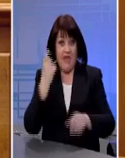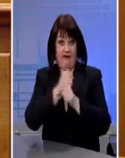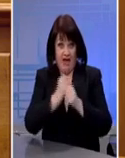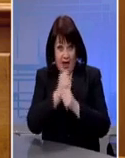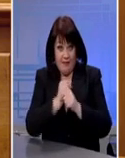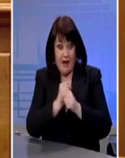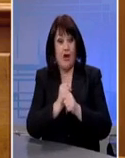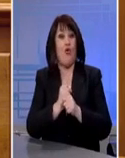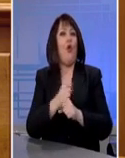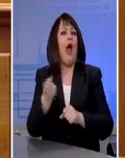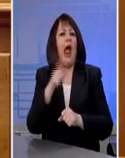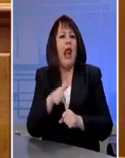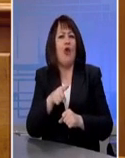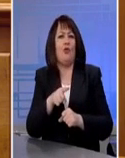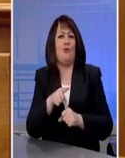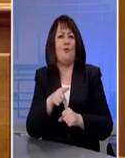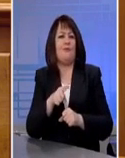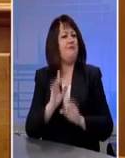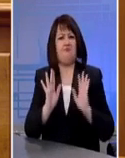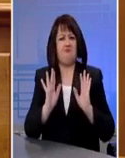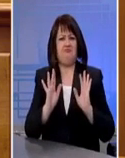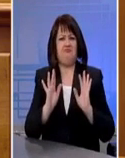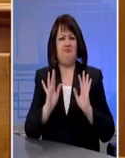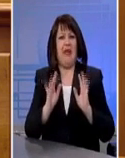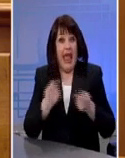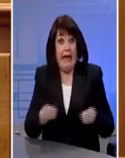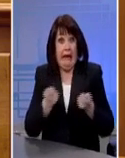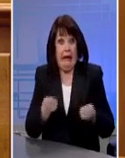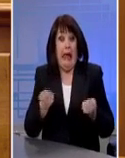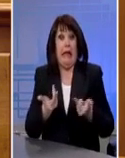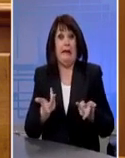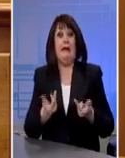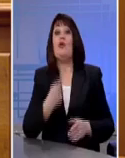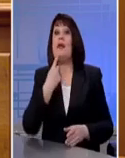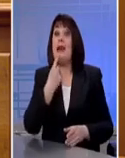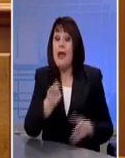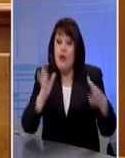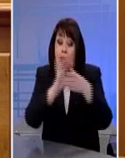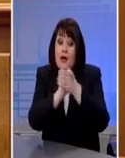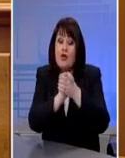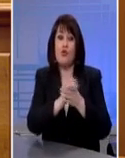Μιλώ για συνένεση και για ένα πνεύμα ενότητας.